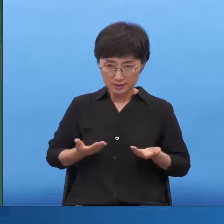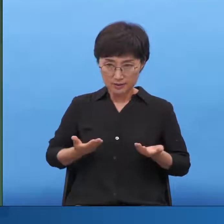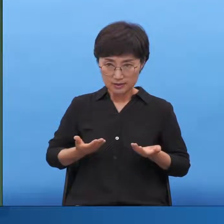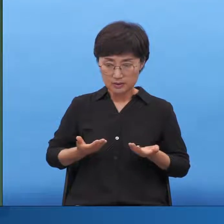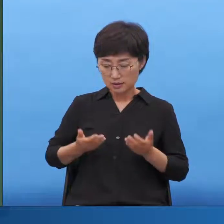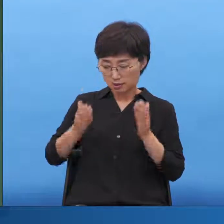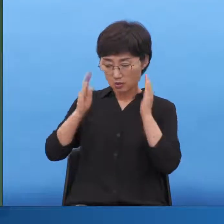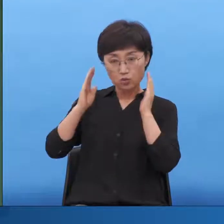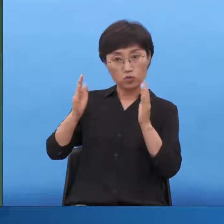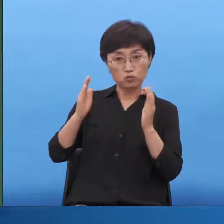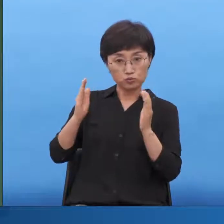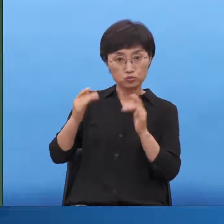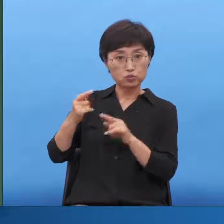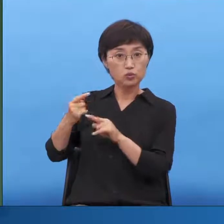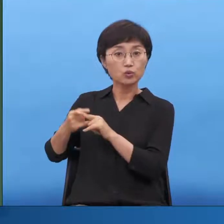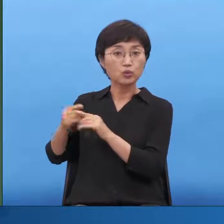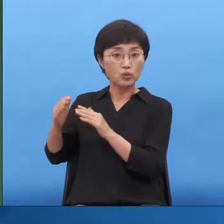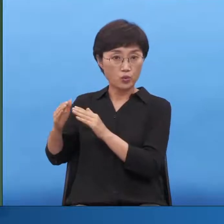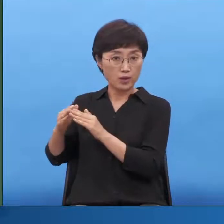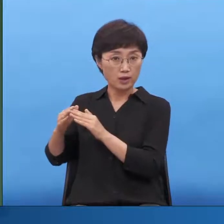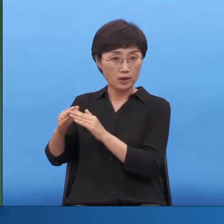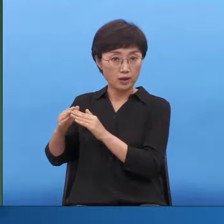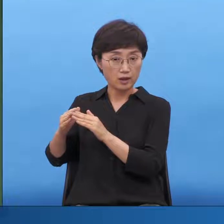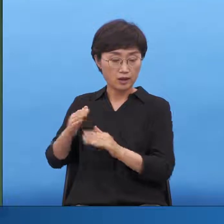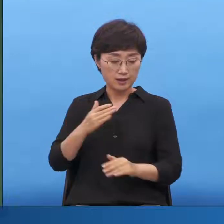전무후무한 응답이 온다 이 말이에요. 여기 아홉 가요. 구.